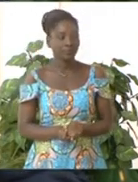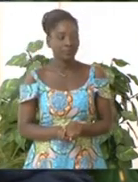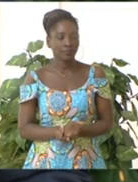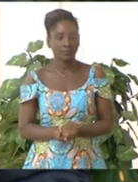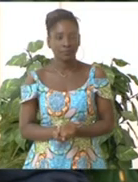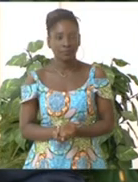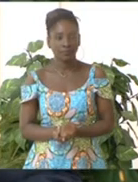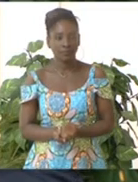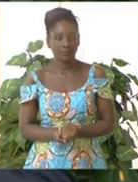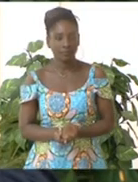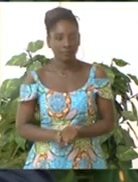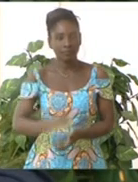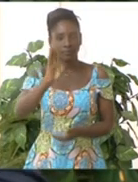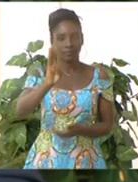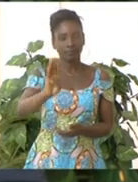belgique